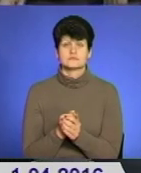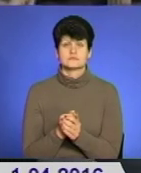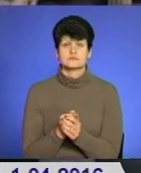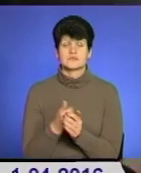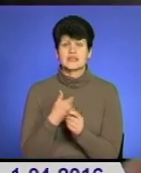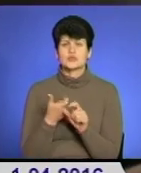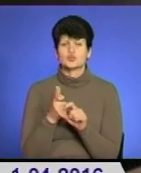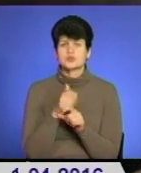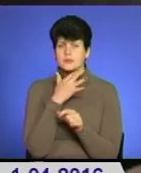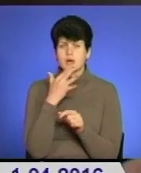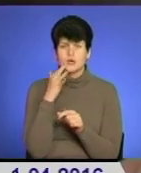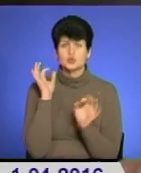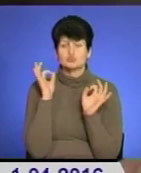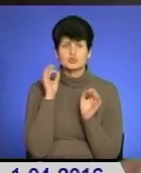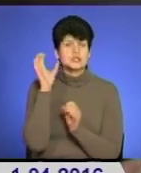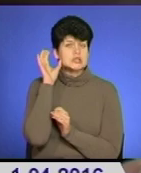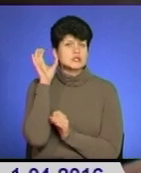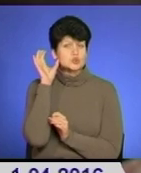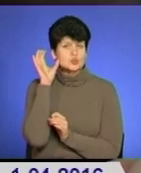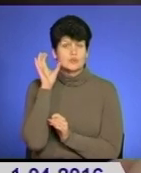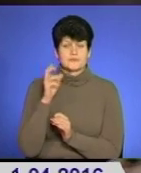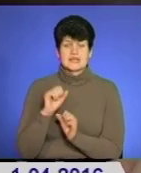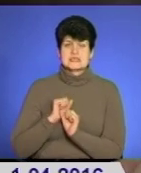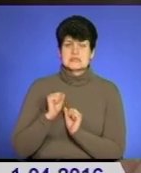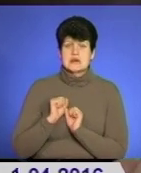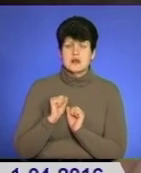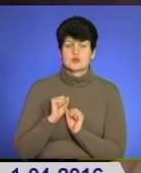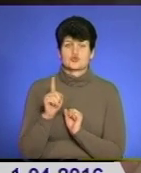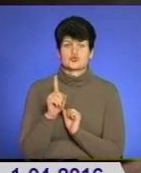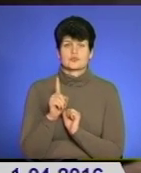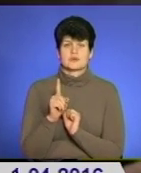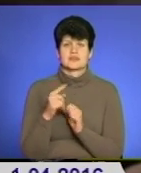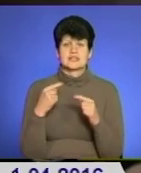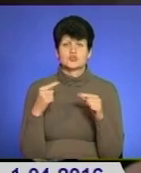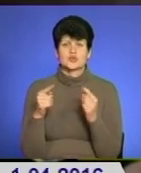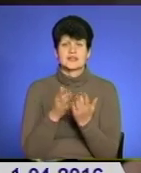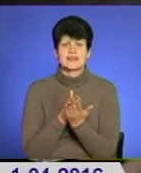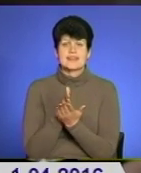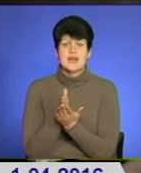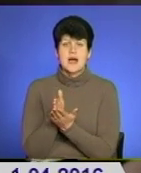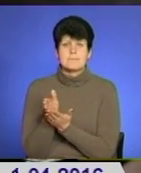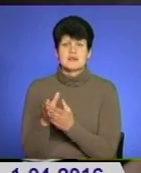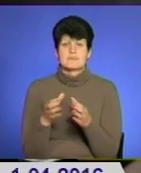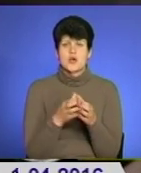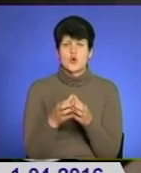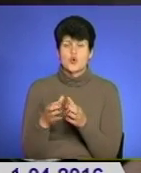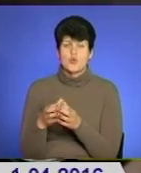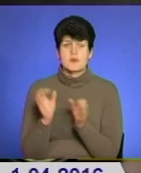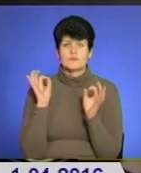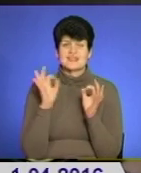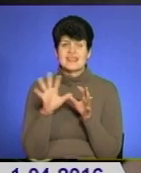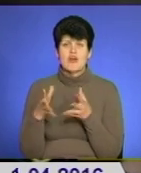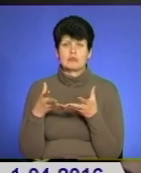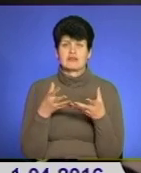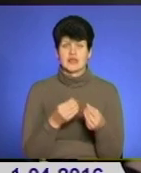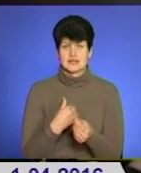Я дуже багато музики слухаю, але стараюсь, щоб жодні напрямки чи жодні якісь групи чи музиканти не впливали